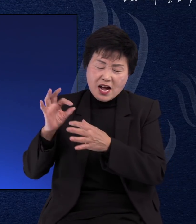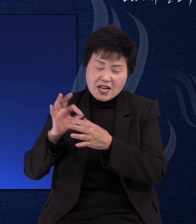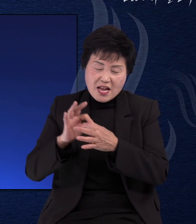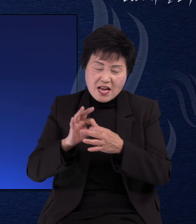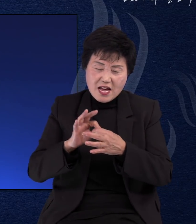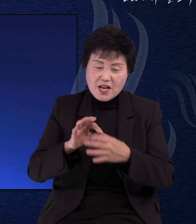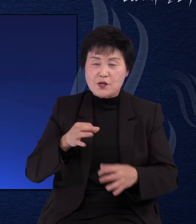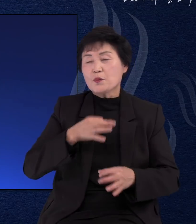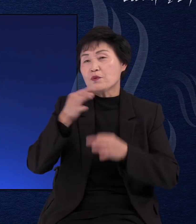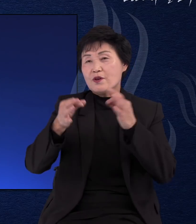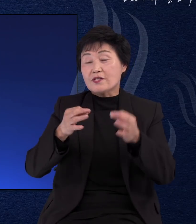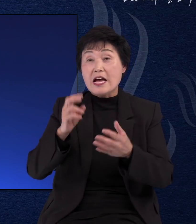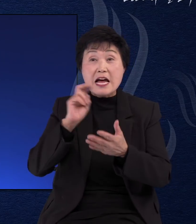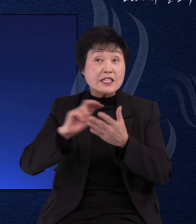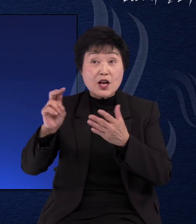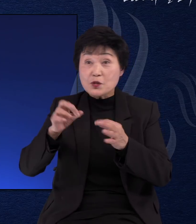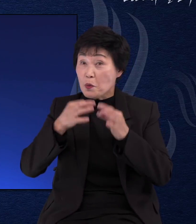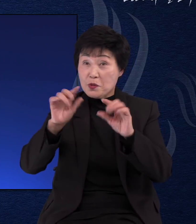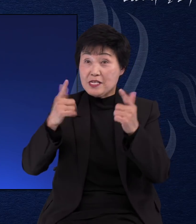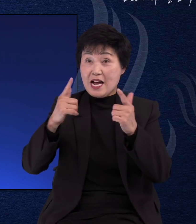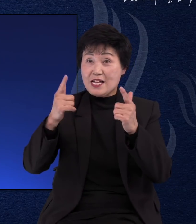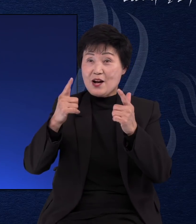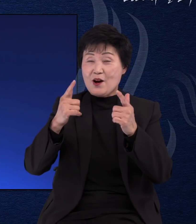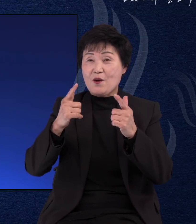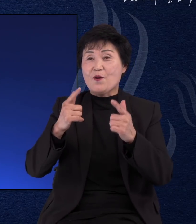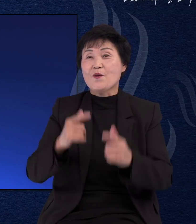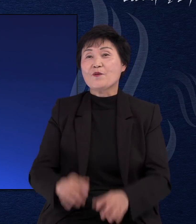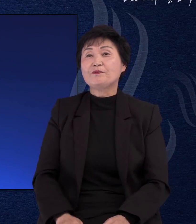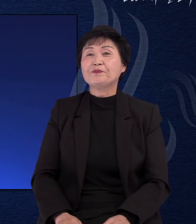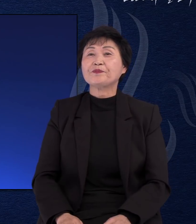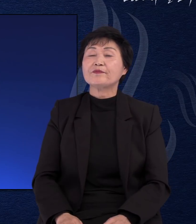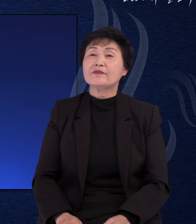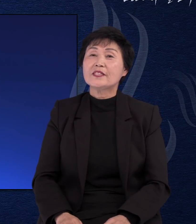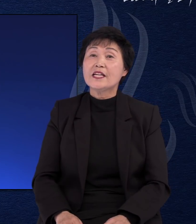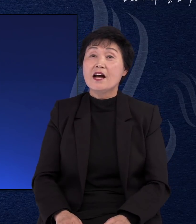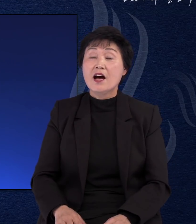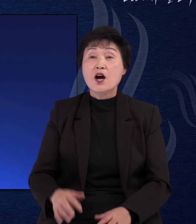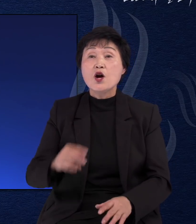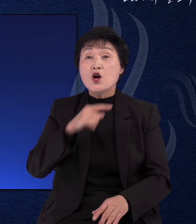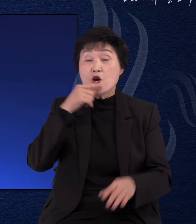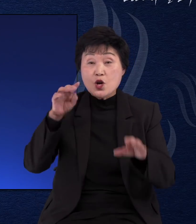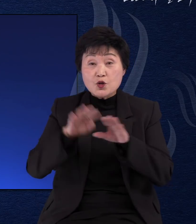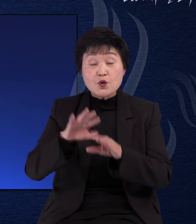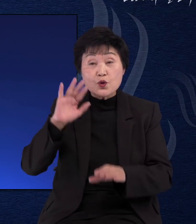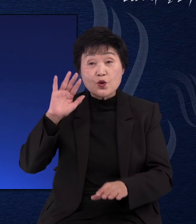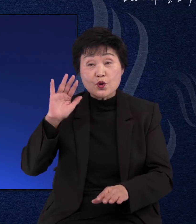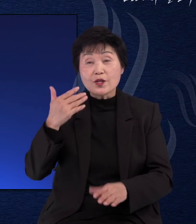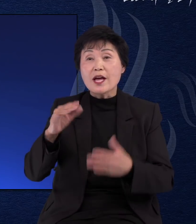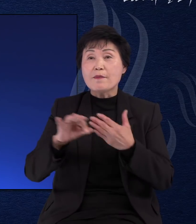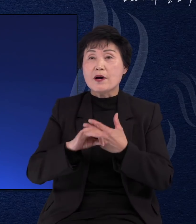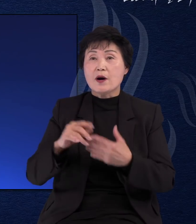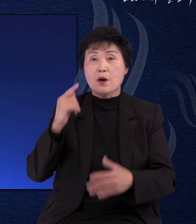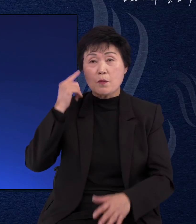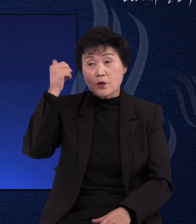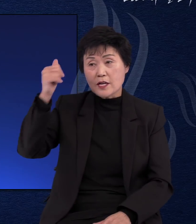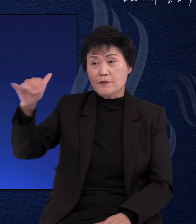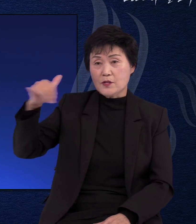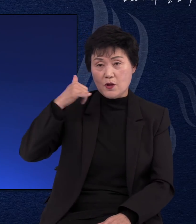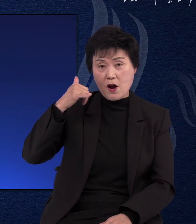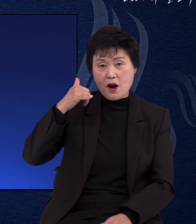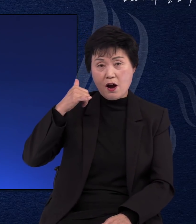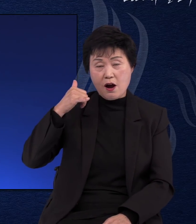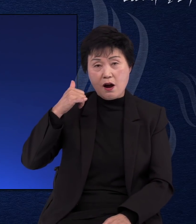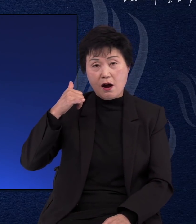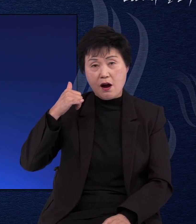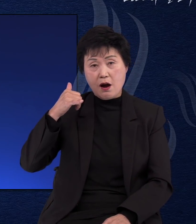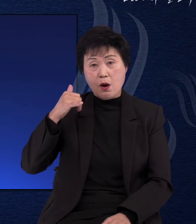않고 이 노래만 부르면서 주일 저녁이 되면은 집사님이 전화가 옵니다. 목사님, 집사님 안녕하세요. 오늘 낮에 김 집사 앞에서 저한테 왜 그런